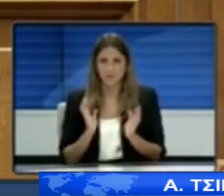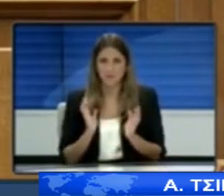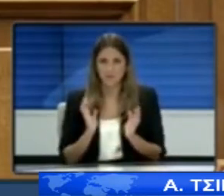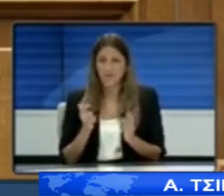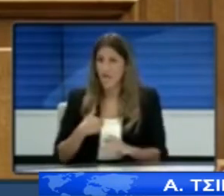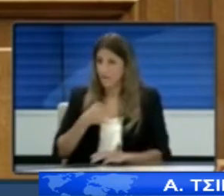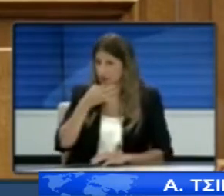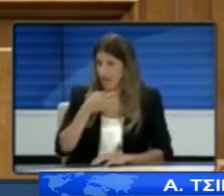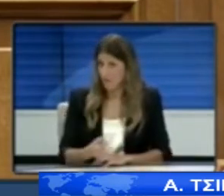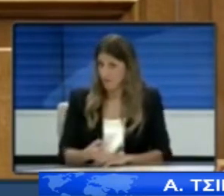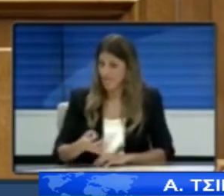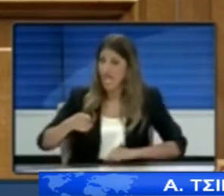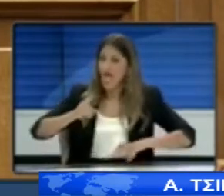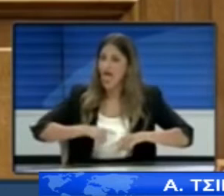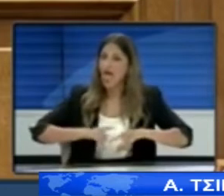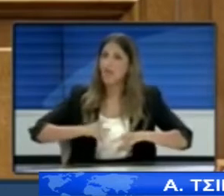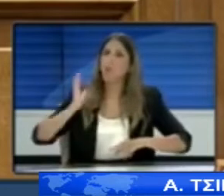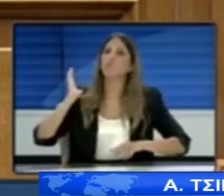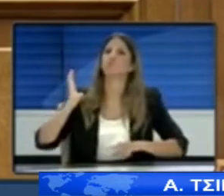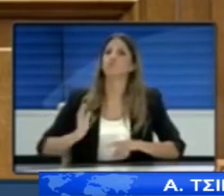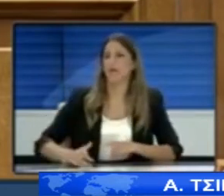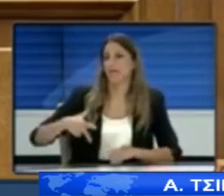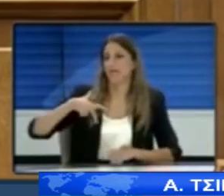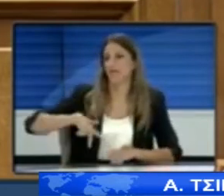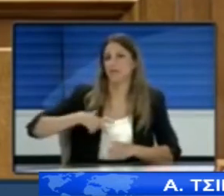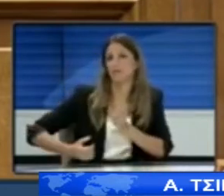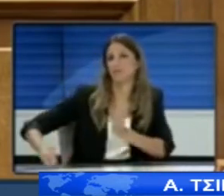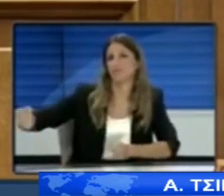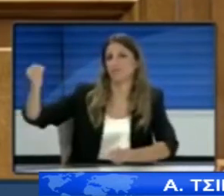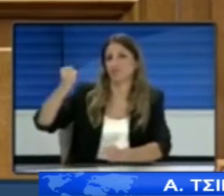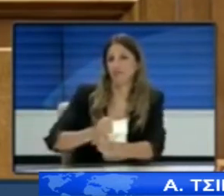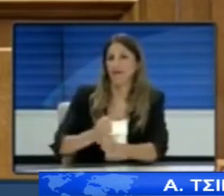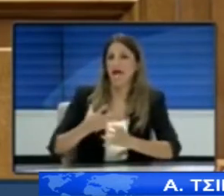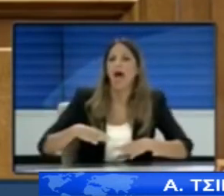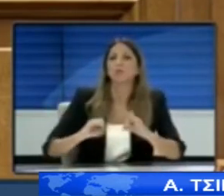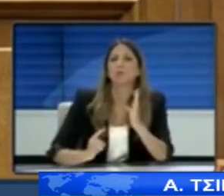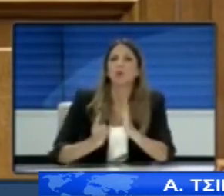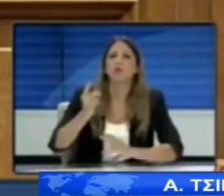σταθερή προοδευτική κυβέρνηση από την κάλπη της απλής αναλογικής, από την πρώτη κάλπη.